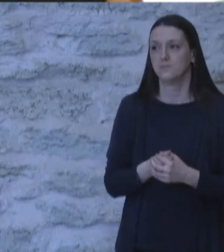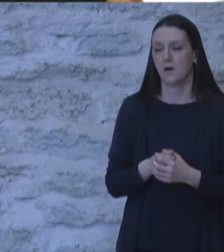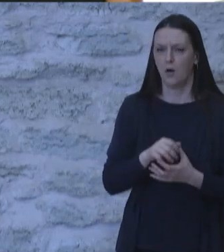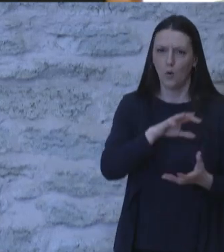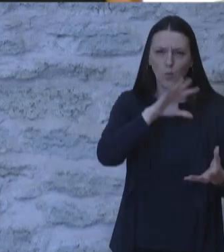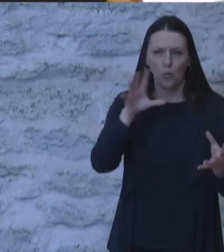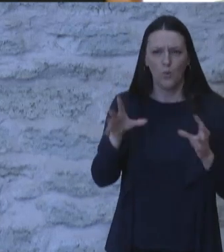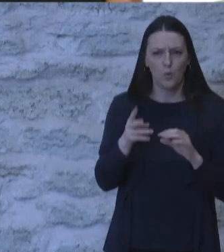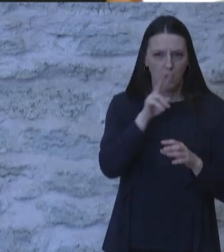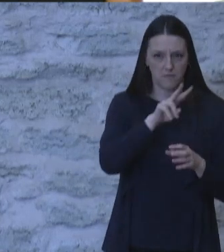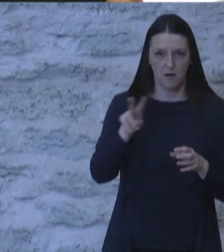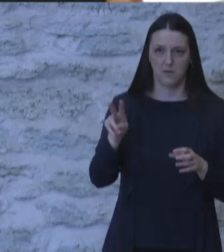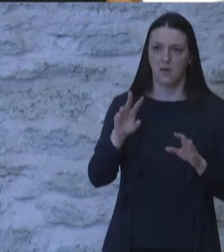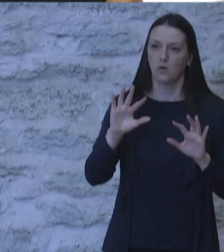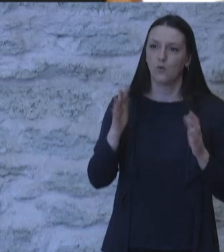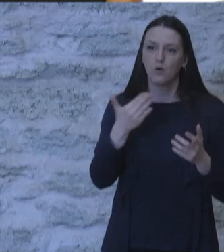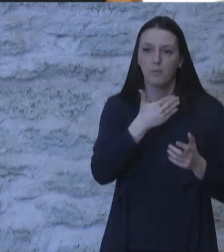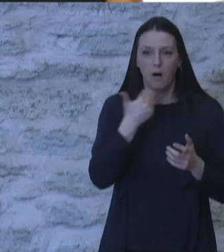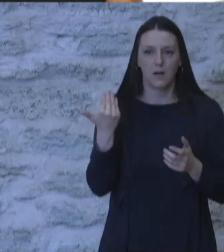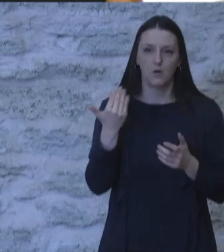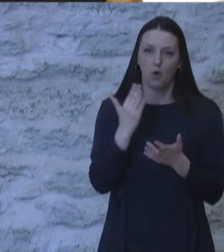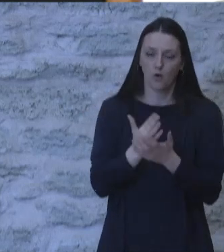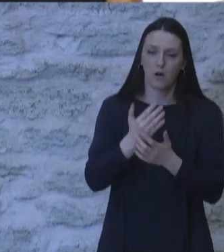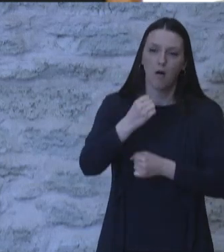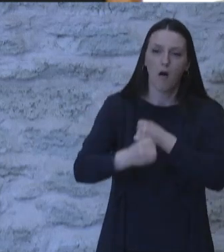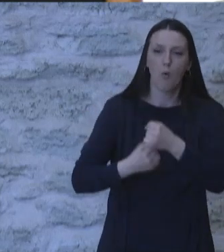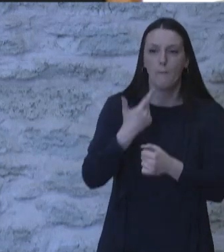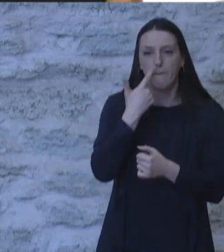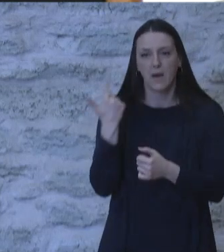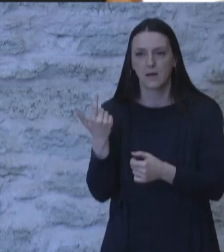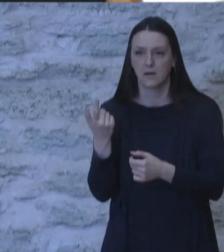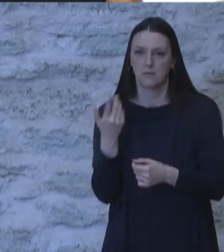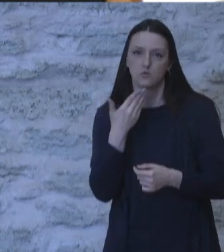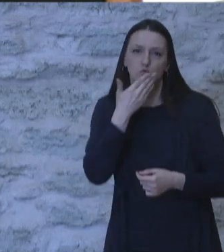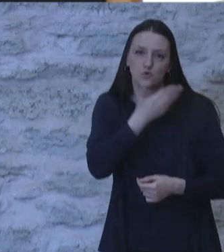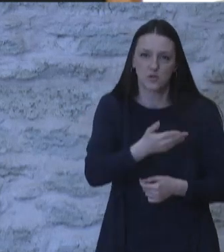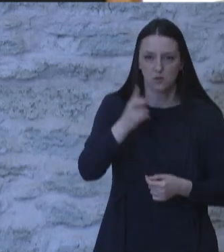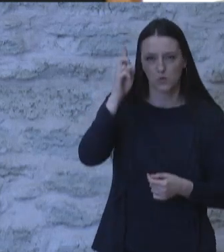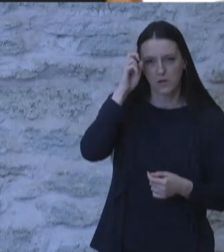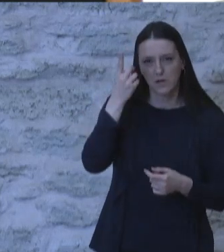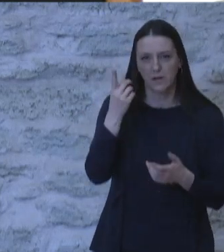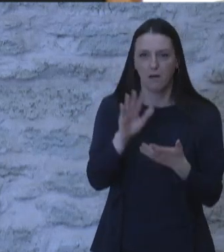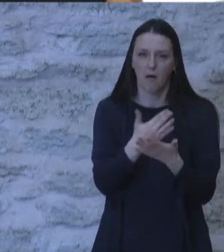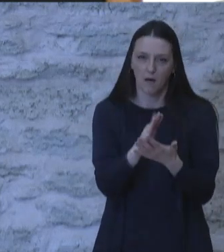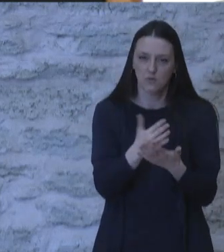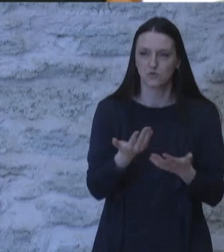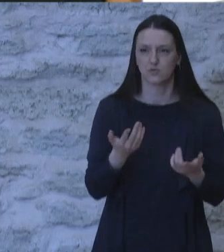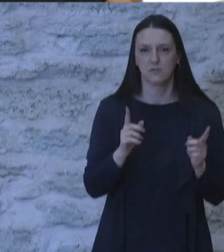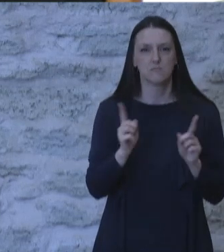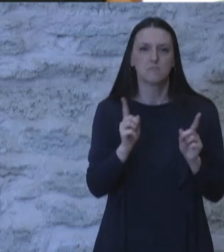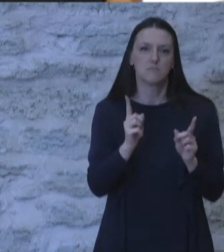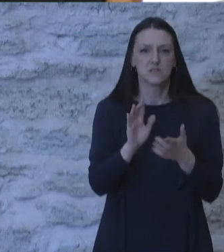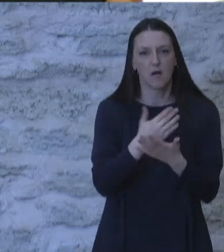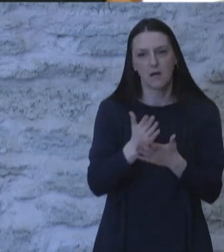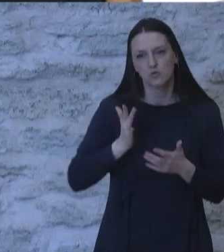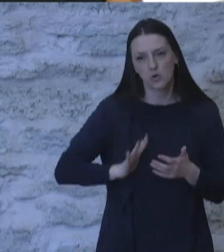ülevaade, et kui palju on kaupmehi riigipoole pöödunud, kes näeb seal probleeme, millised nahendusi nad ootavad riigilt,